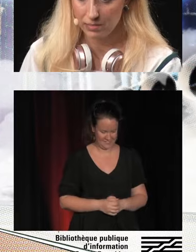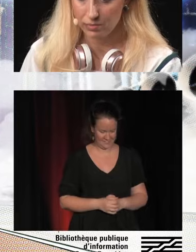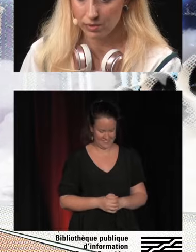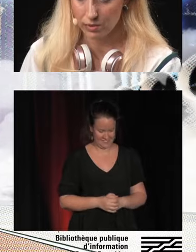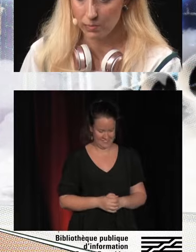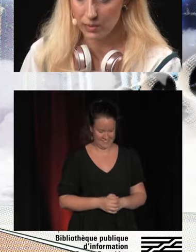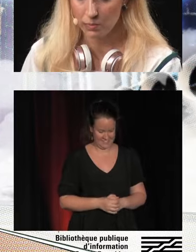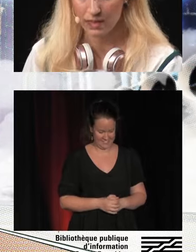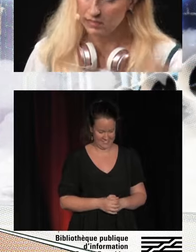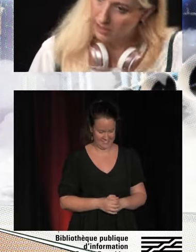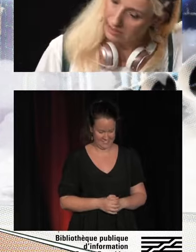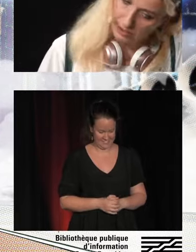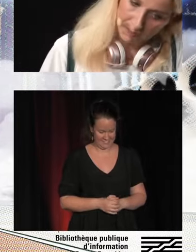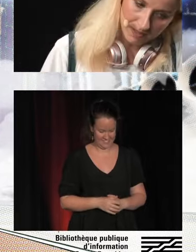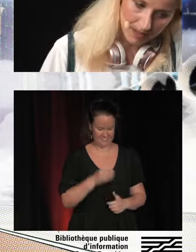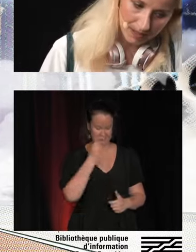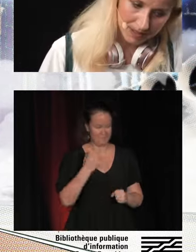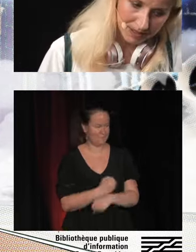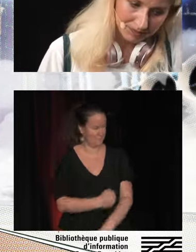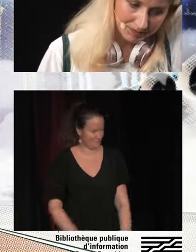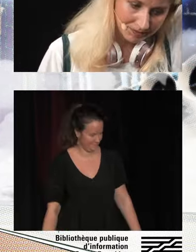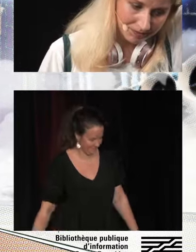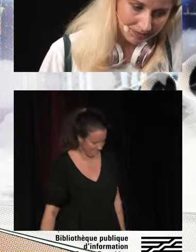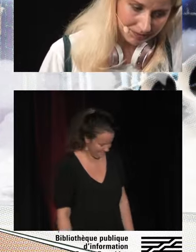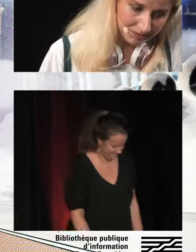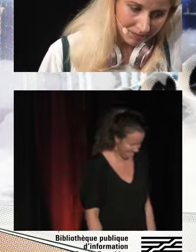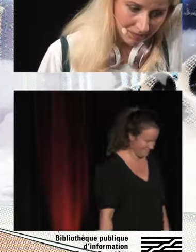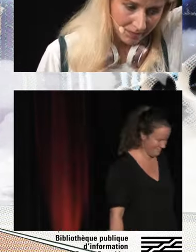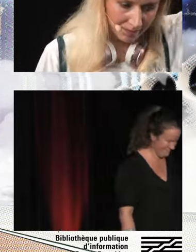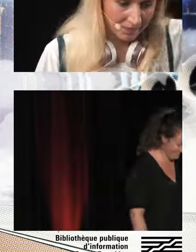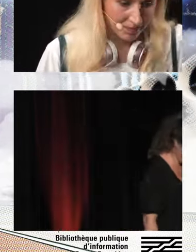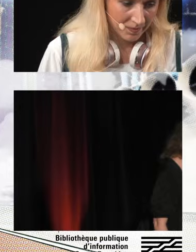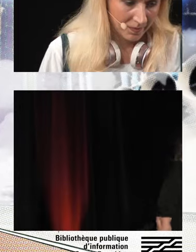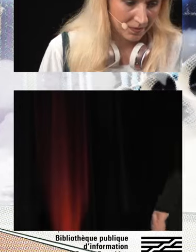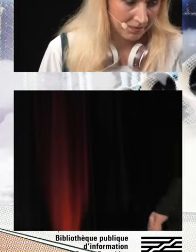Deka pour ce petit coup de main. Voilà, on est reparti.